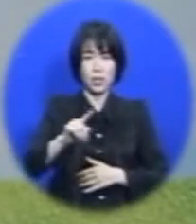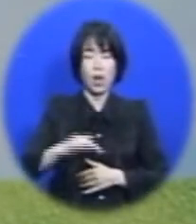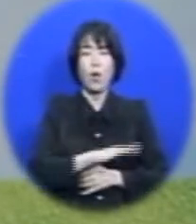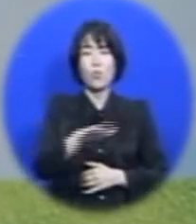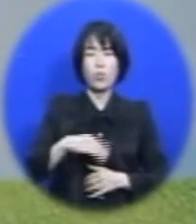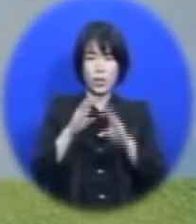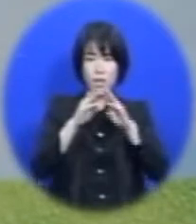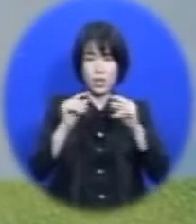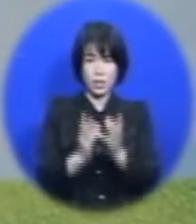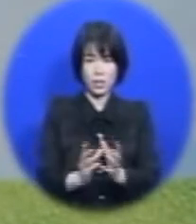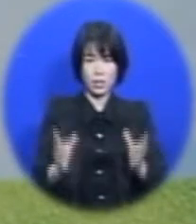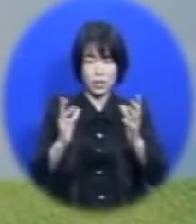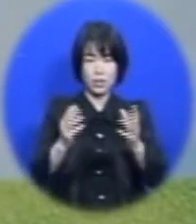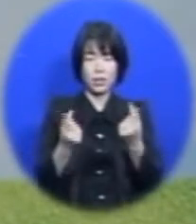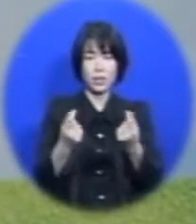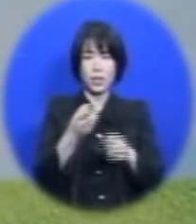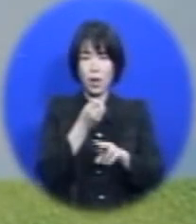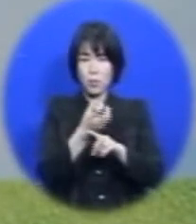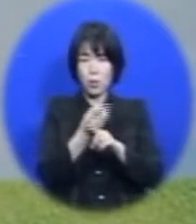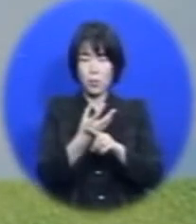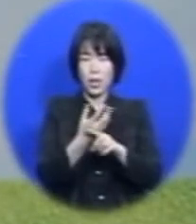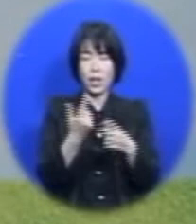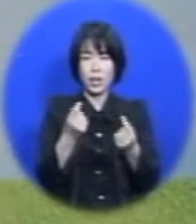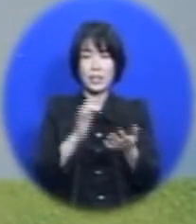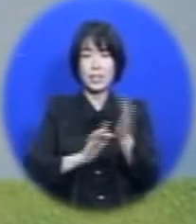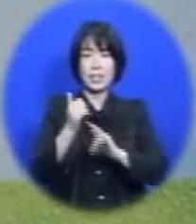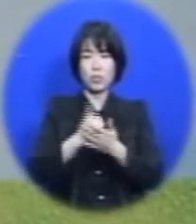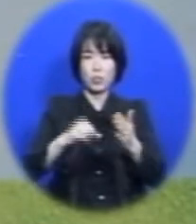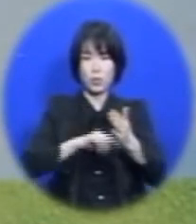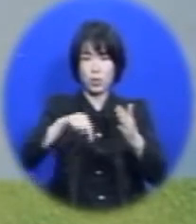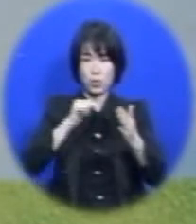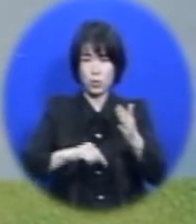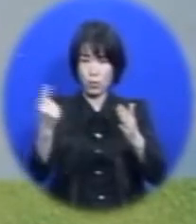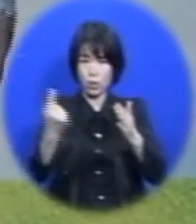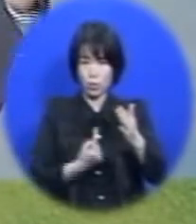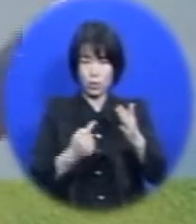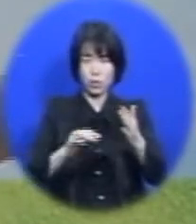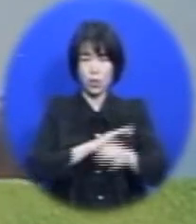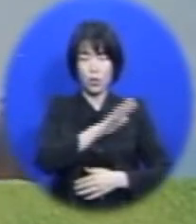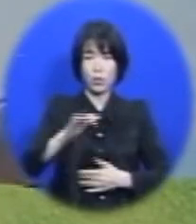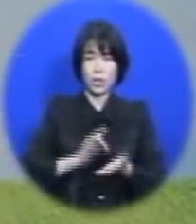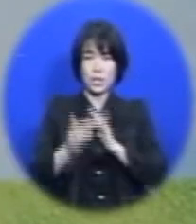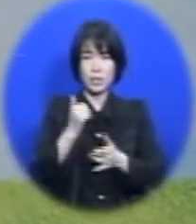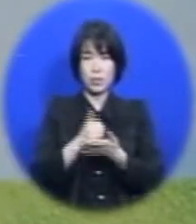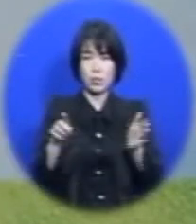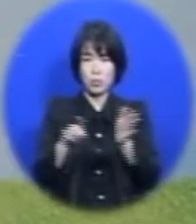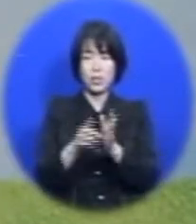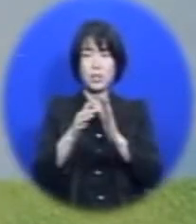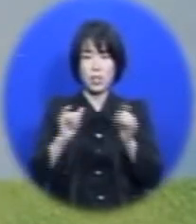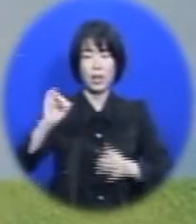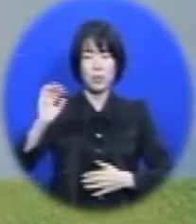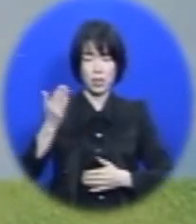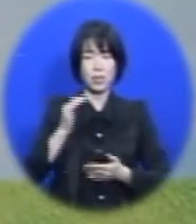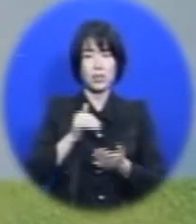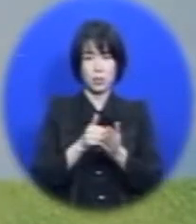같은데 보배 같은 예수님이 우리 안에 오셔서 우리가 예수를 믿는 사람이 된 겁니다.